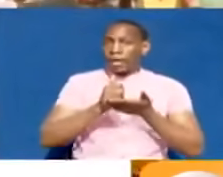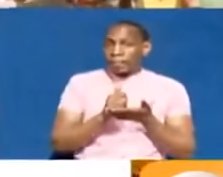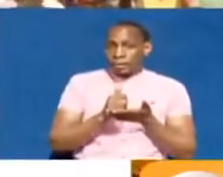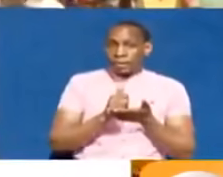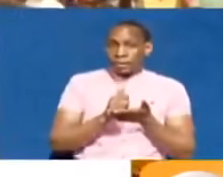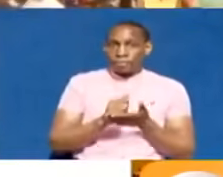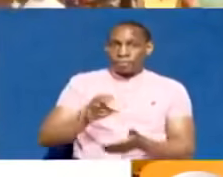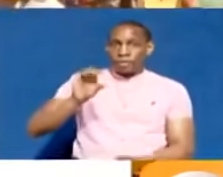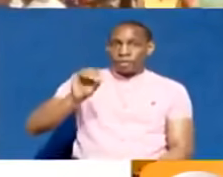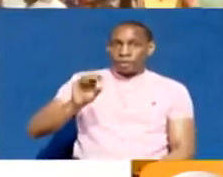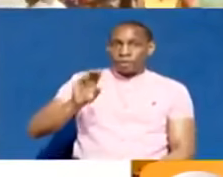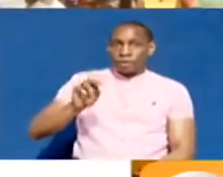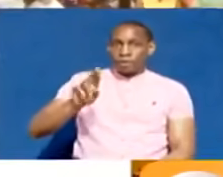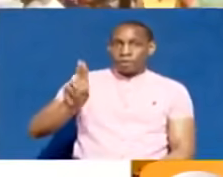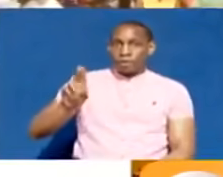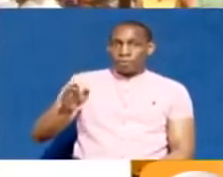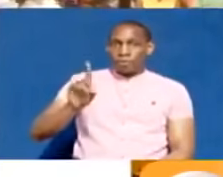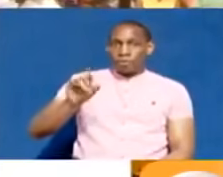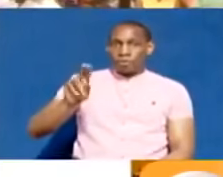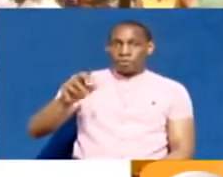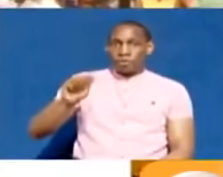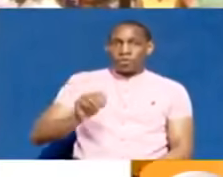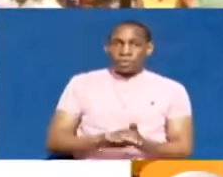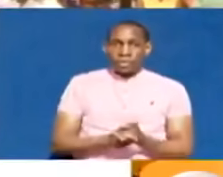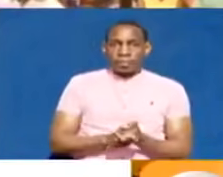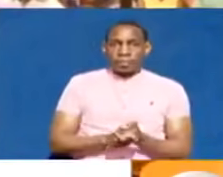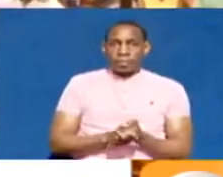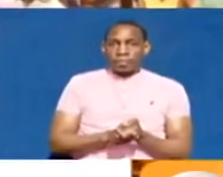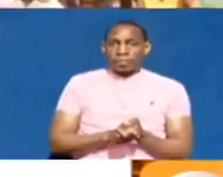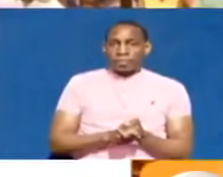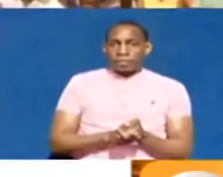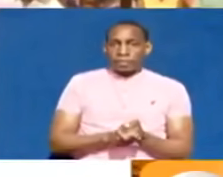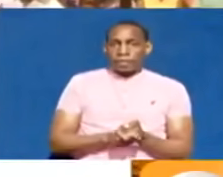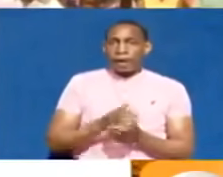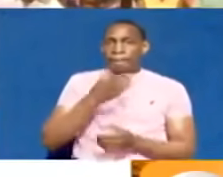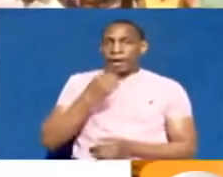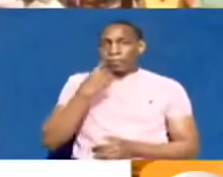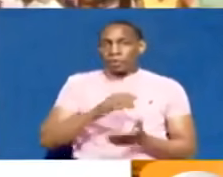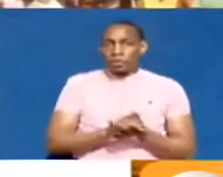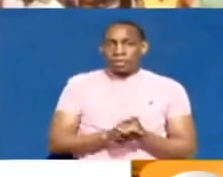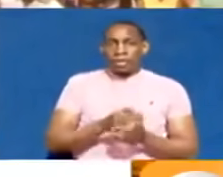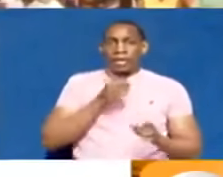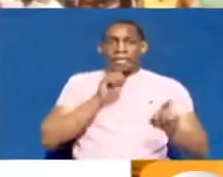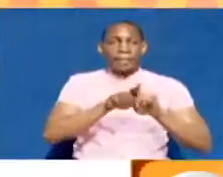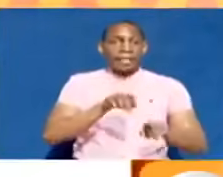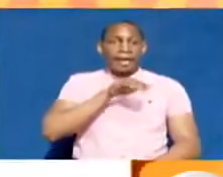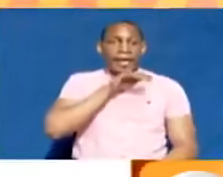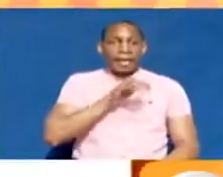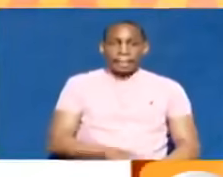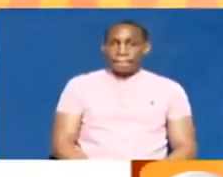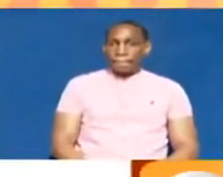tusaidie Oburu Odinga. Kijana alikuwa ni Jakakimba na huyo Oburu Odinga ni ndugu yake